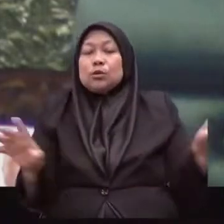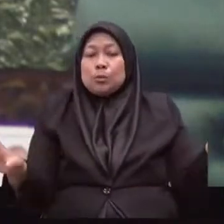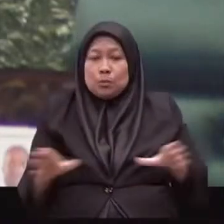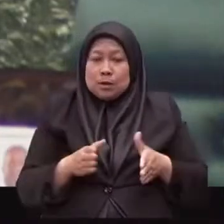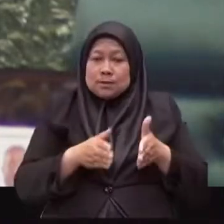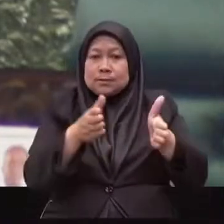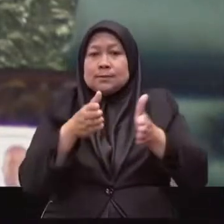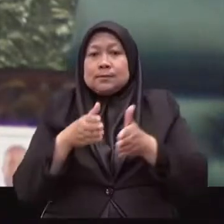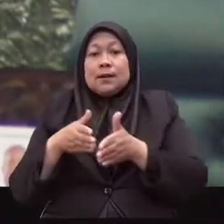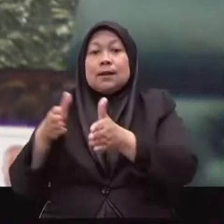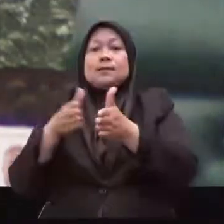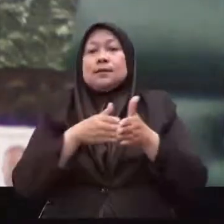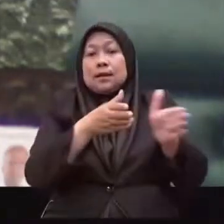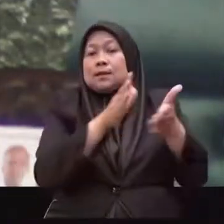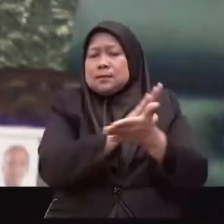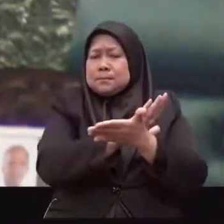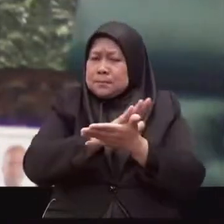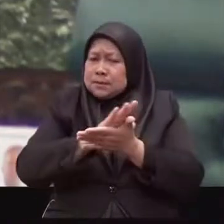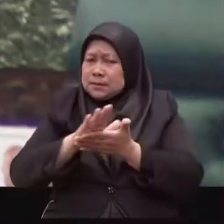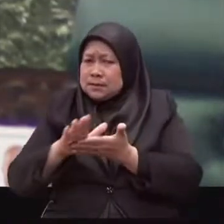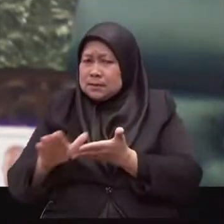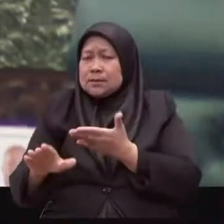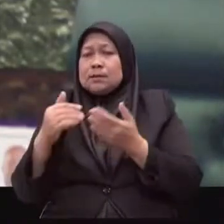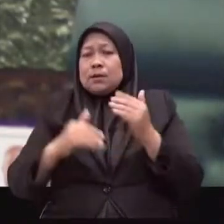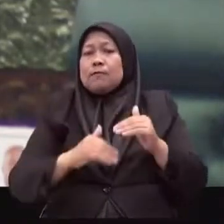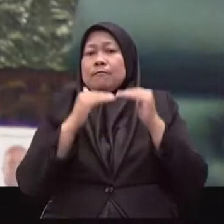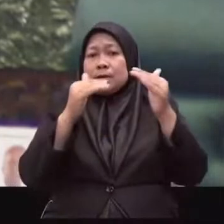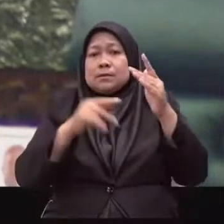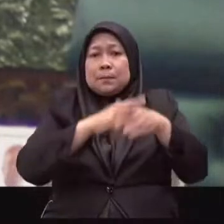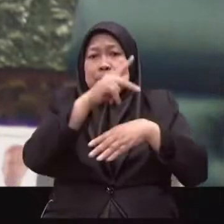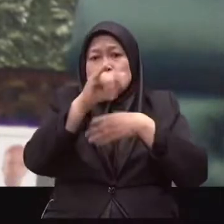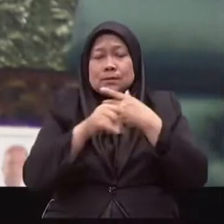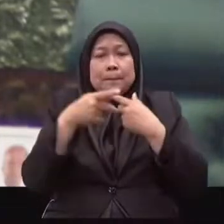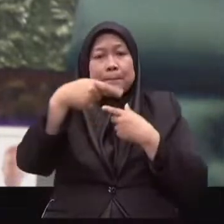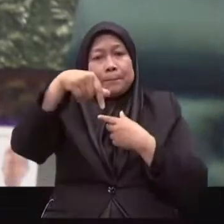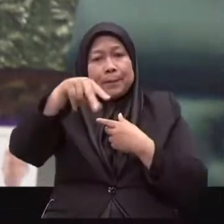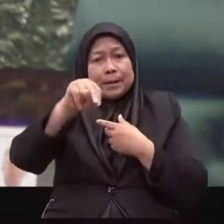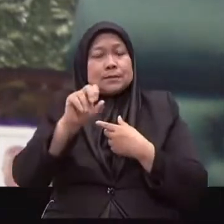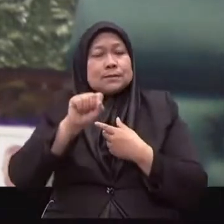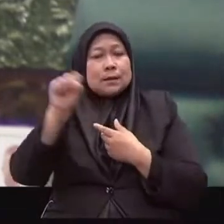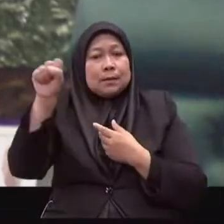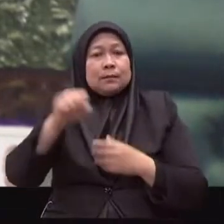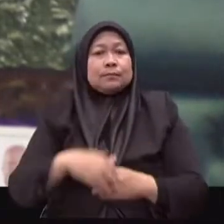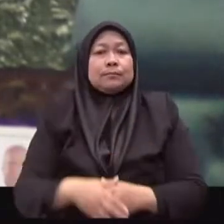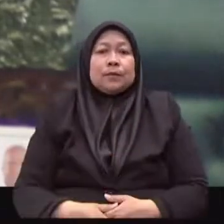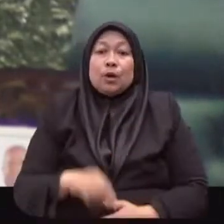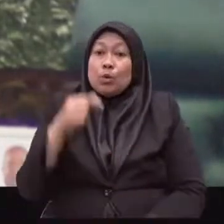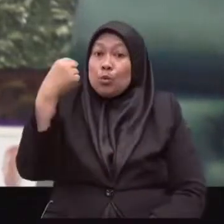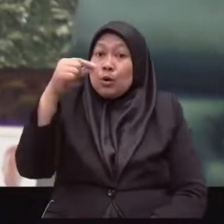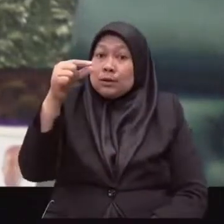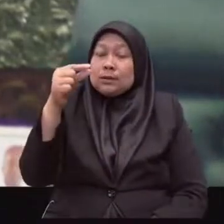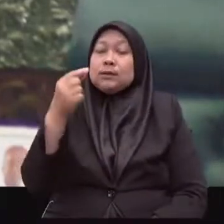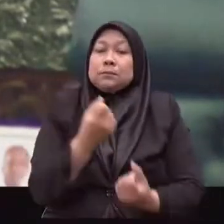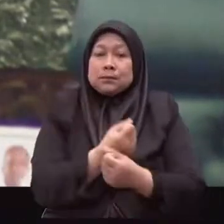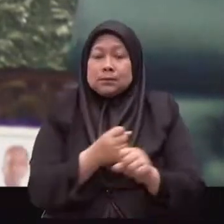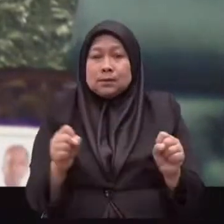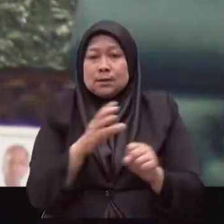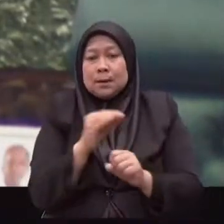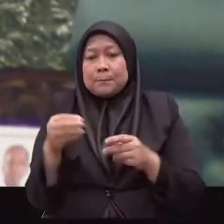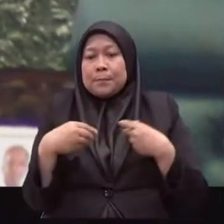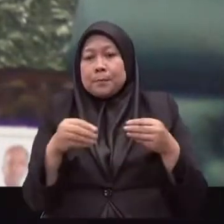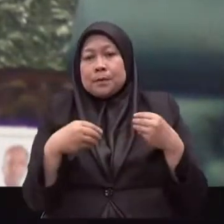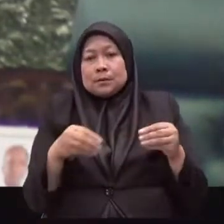apabila kita meraihkan ulang tahun ke-50 ke industri pada Tahun 2022